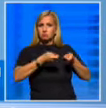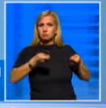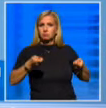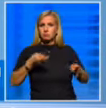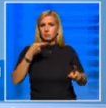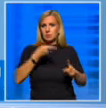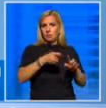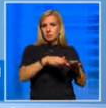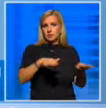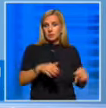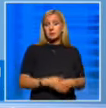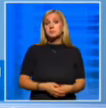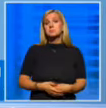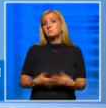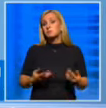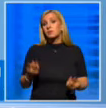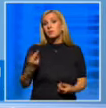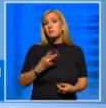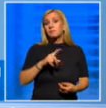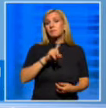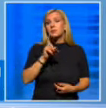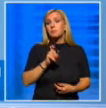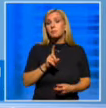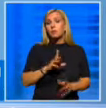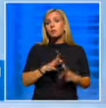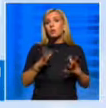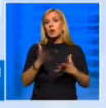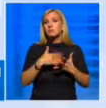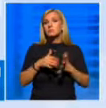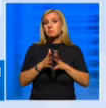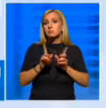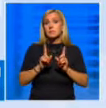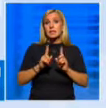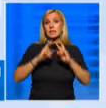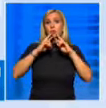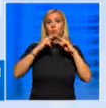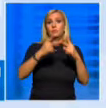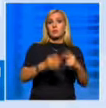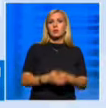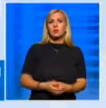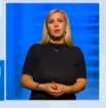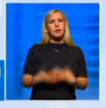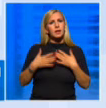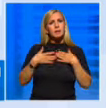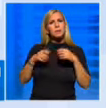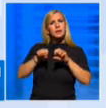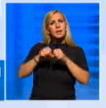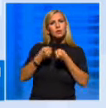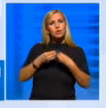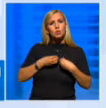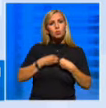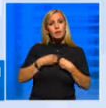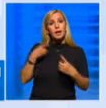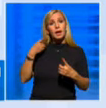двата въпроса значителен дял от хората не знаят как да отговорят. Можем ли да кажем, че има нарушено доверие към българските учители? На този етап